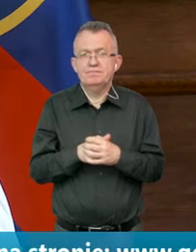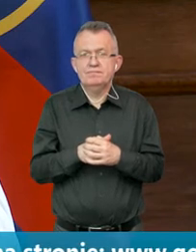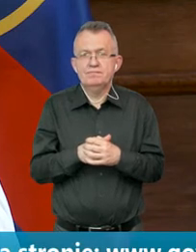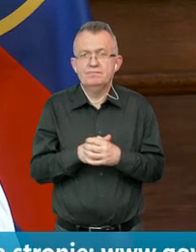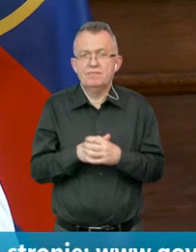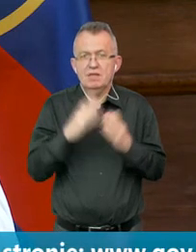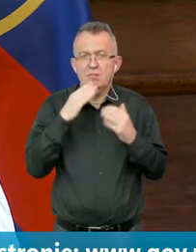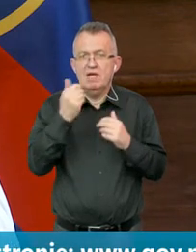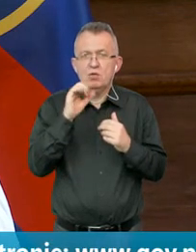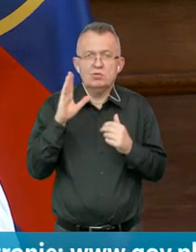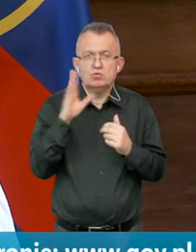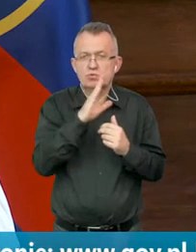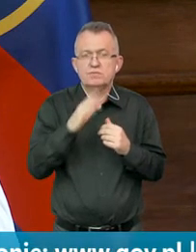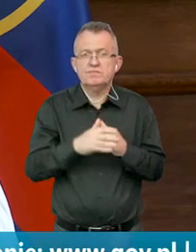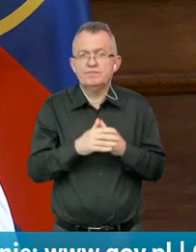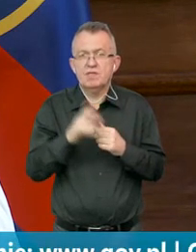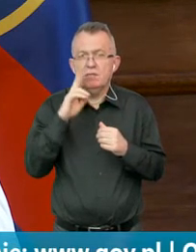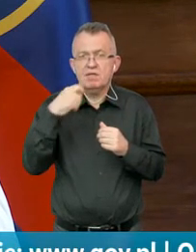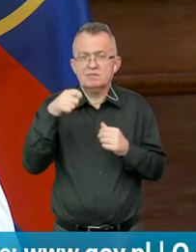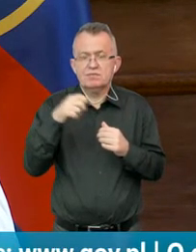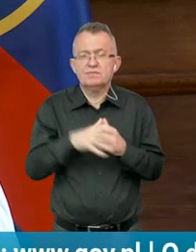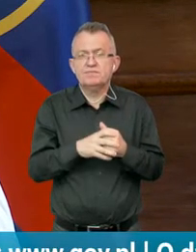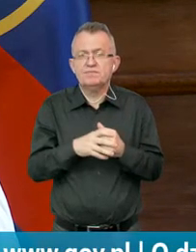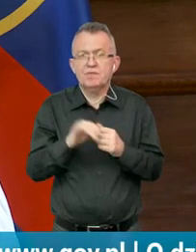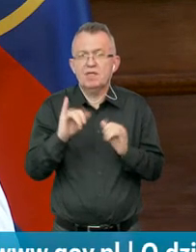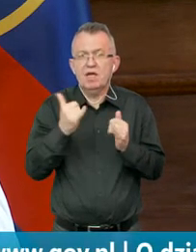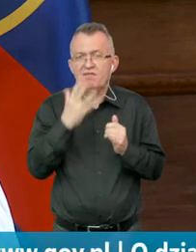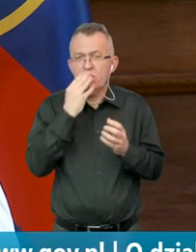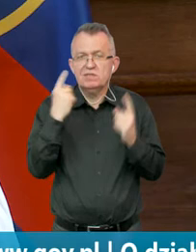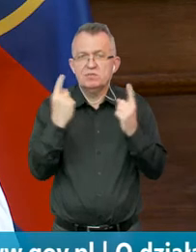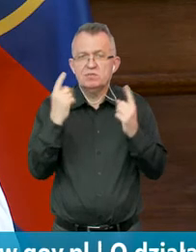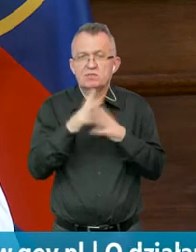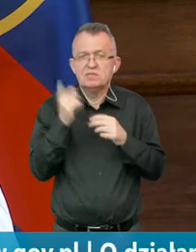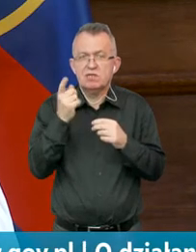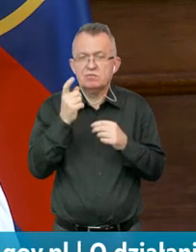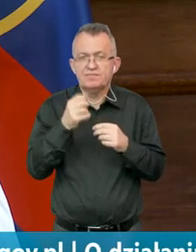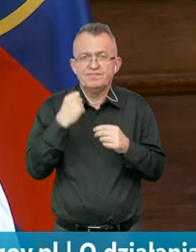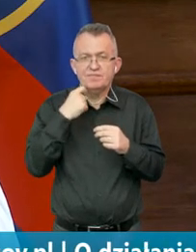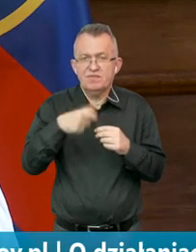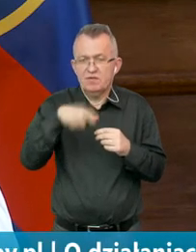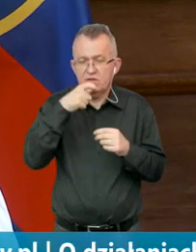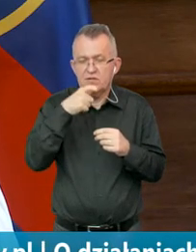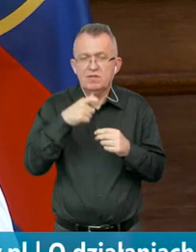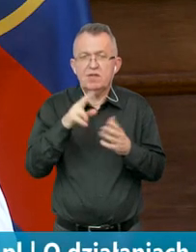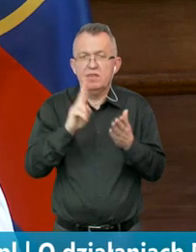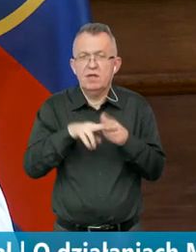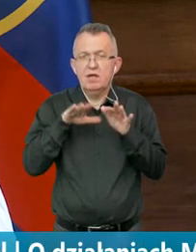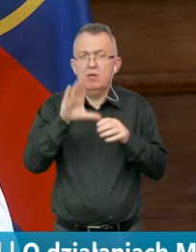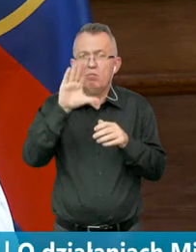Pan Mariusz. Panie Prezydencie, jak wygląda sytuacja zakazu spożywania napojów wysokokowych na